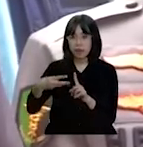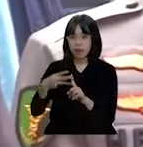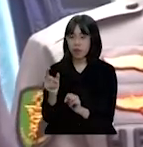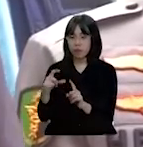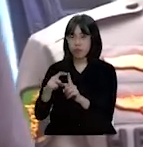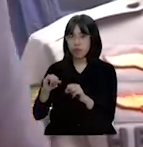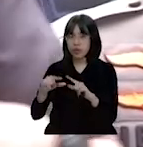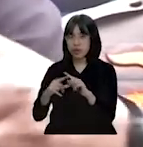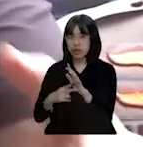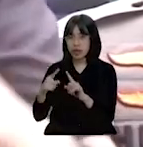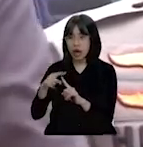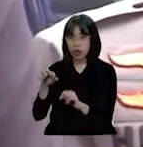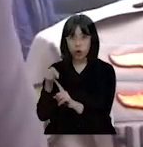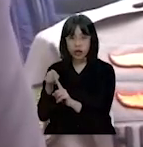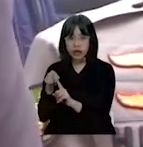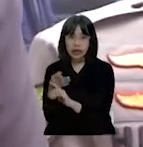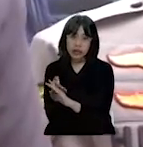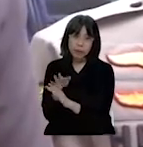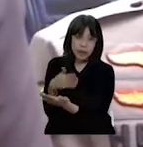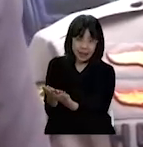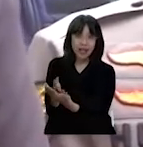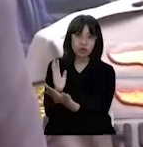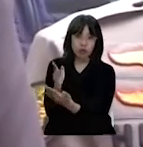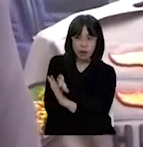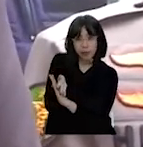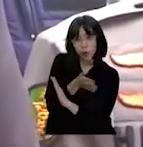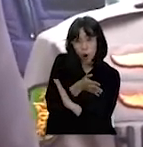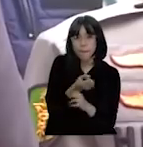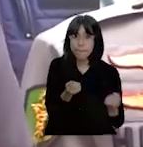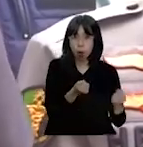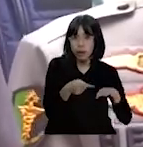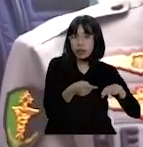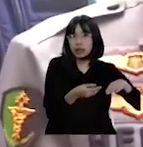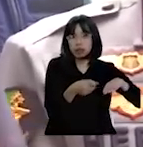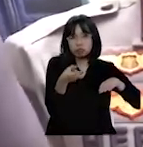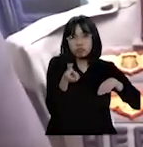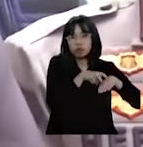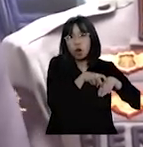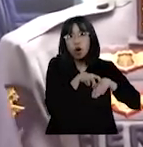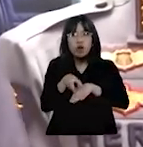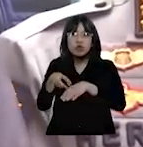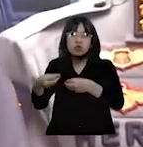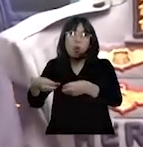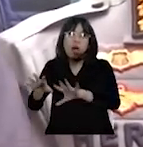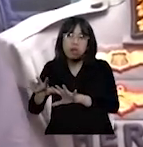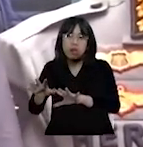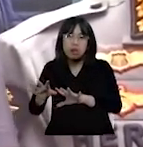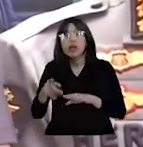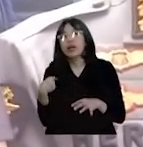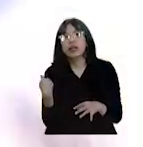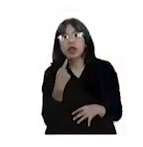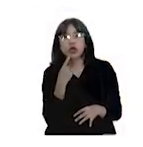tewas di sana, di showroom di seputaran TKP. Ya, kita sudah temukan. Jadi kita putus dulu motif-motifnya,